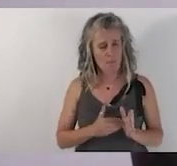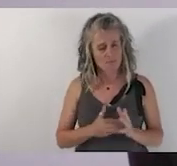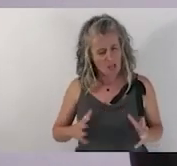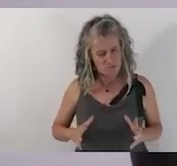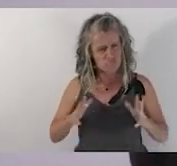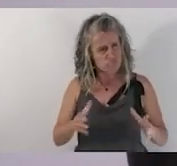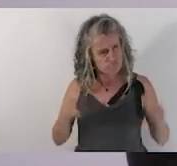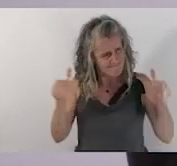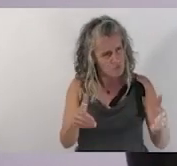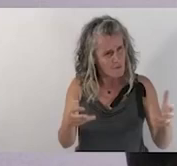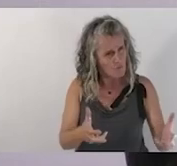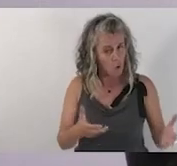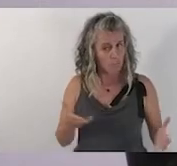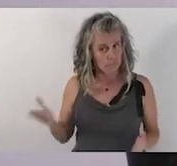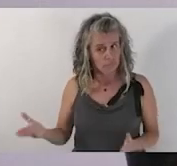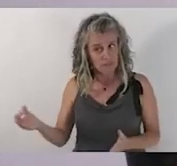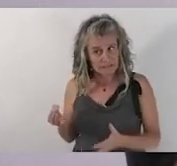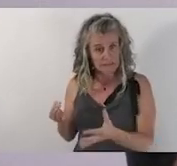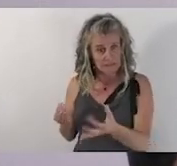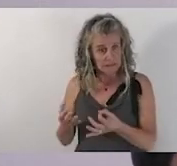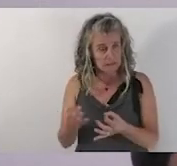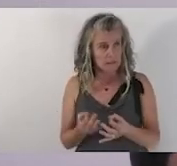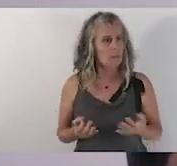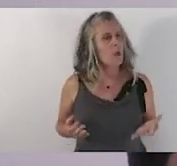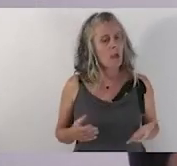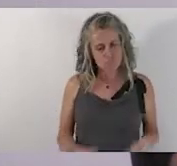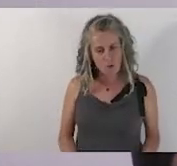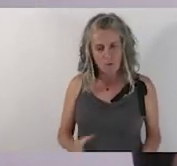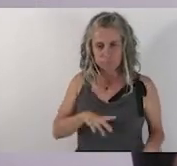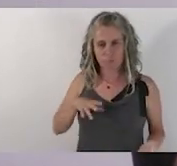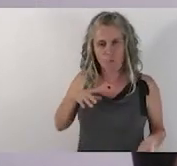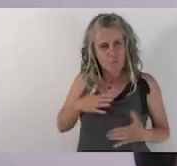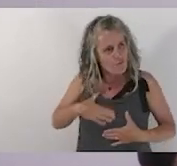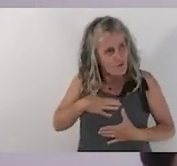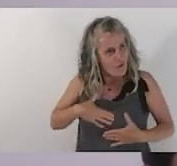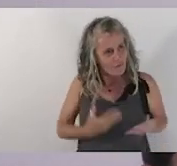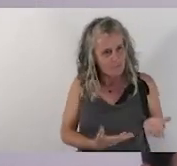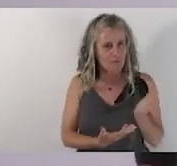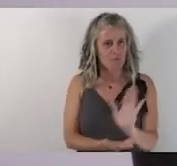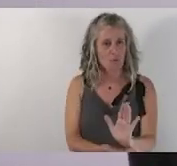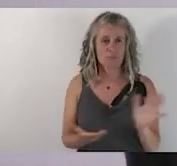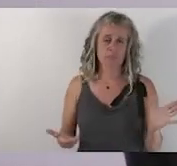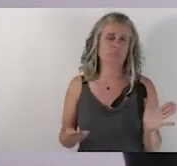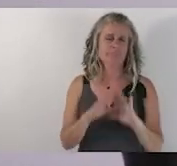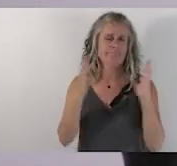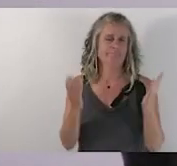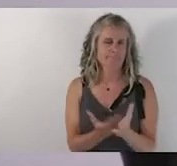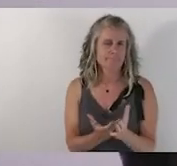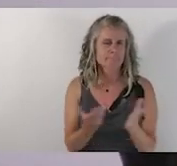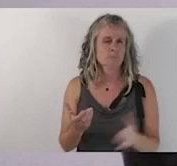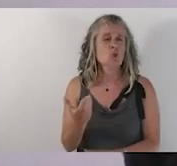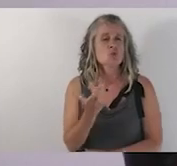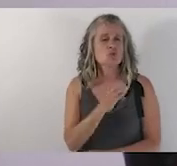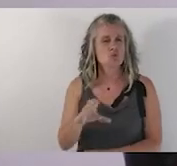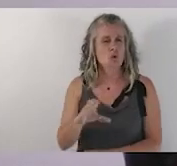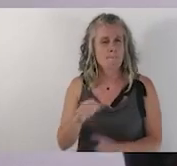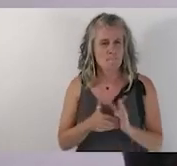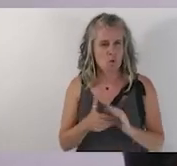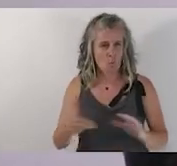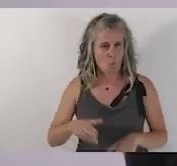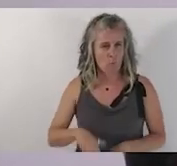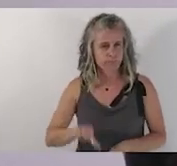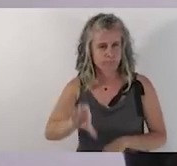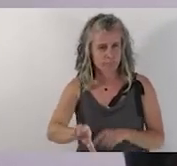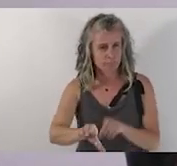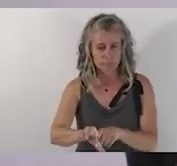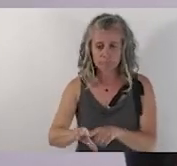heureuse de présenter cette action, donc qui est une enveloppe exceptionnelle de 100 000 euros. Donc dans le cadre d'un appel à projet qui